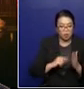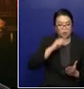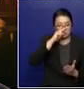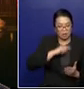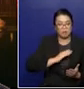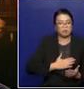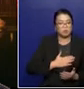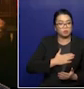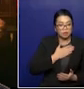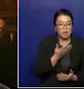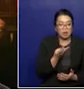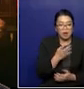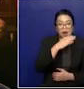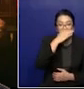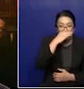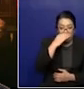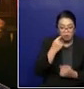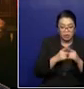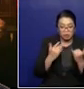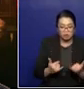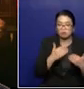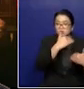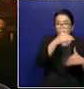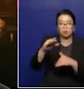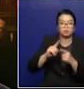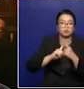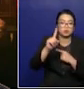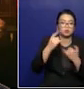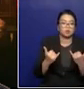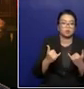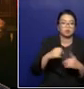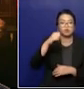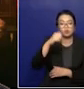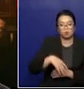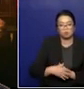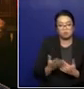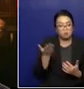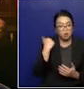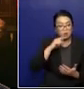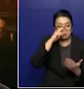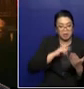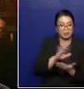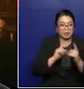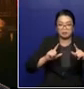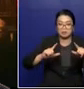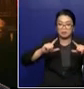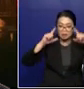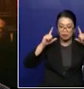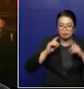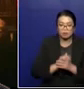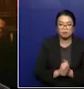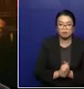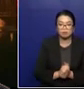ยคือข้าวหอมมะลิการส่งออกข้าวอันดับหนึ่งของโลกคือประเทศไทยไปหมดเลยครับท่านจะโทษอะ